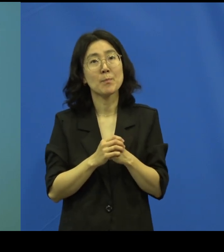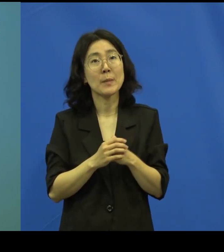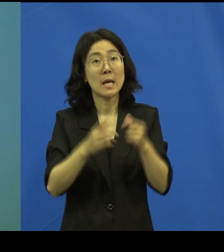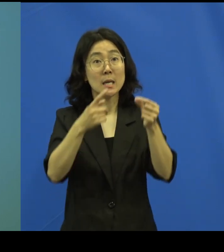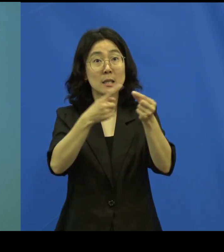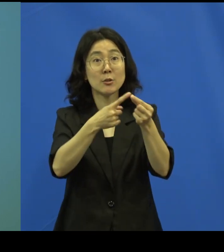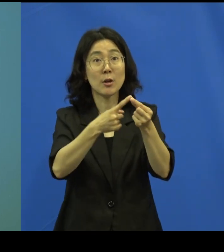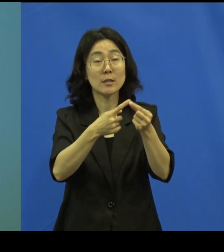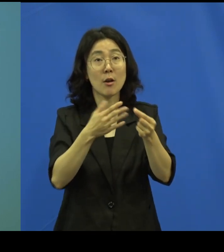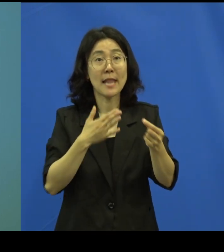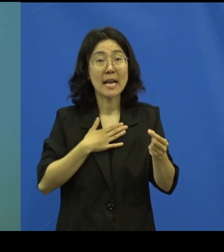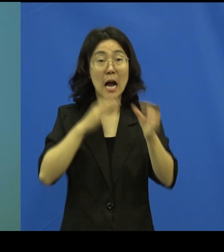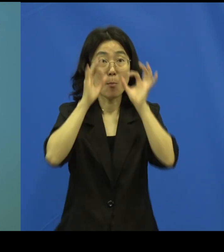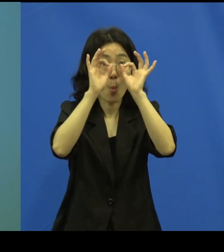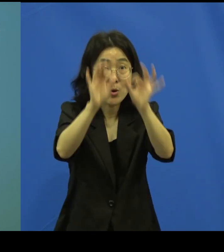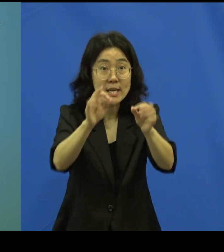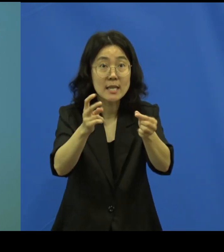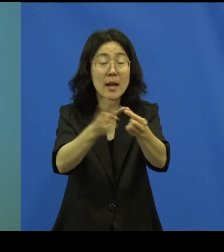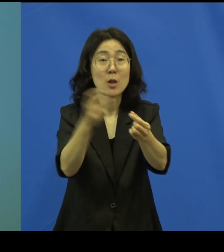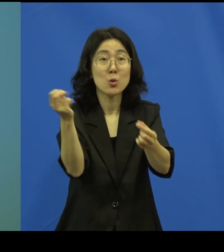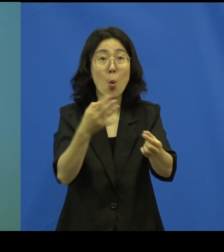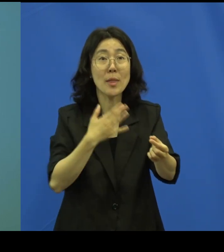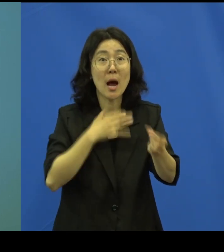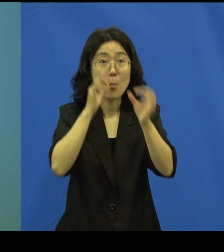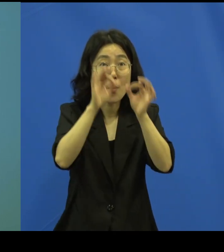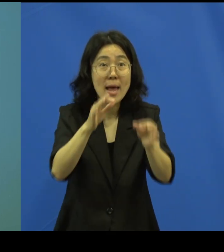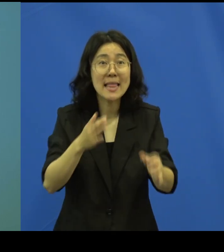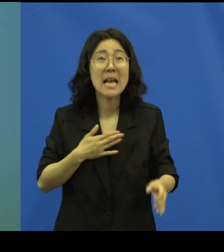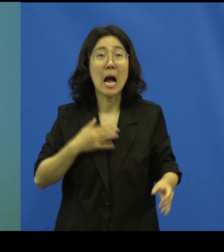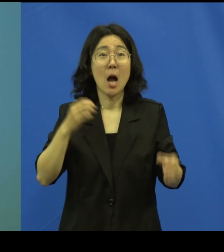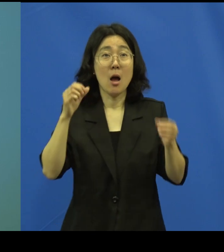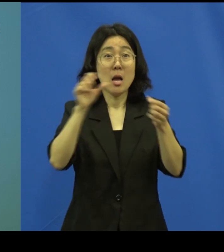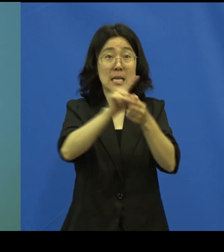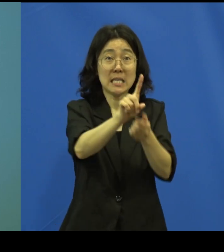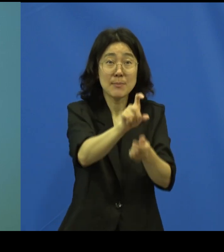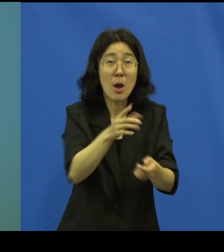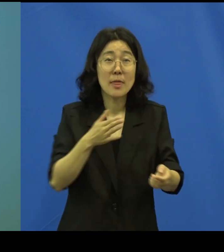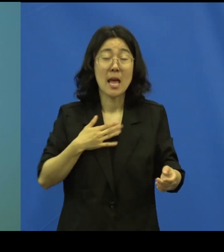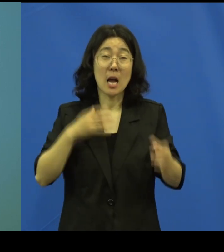1절에서 내가 보니, 2절에 또 보매, 6절 내가 또 보니, 11절에 내가 또 보고 들으니.